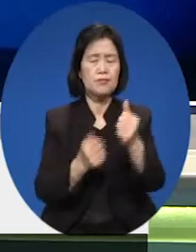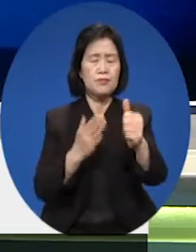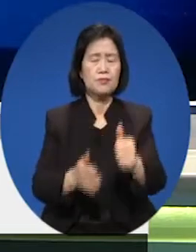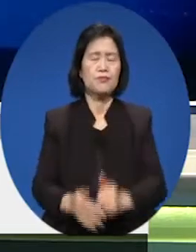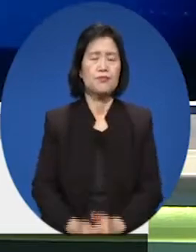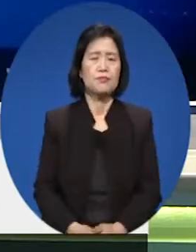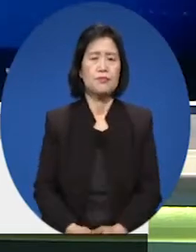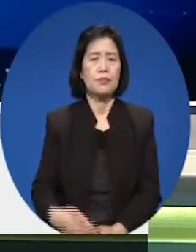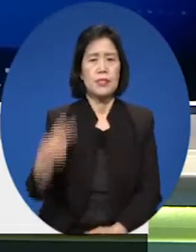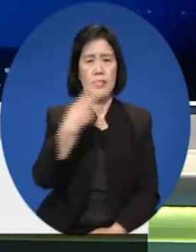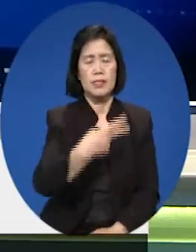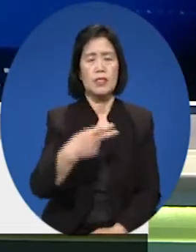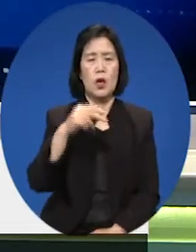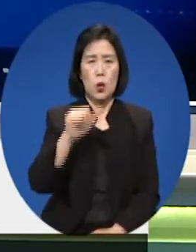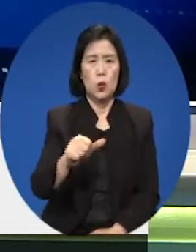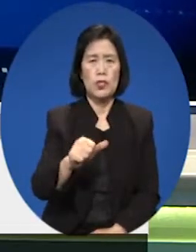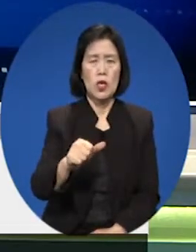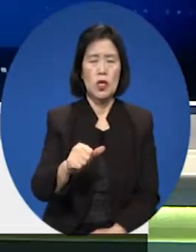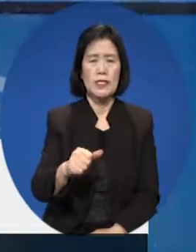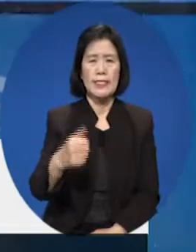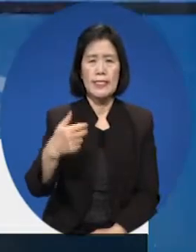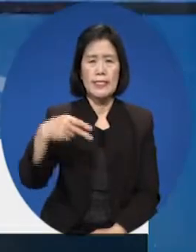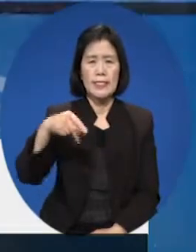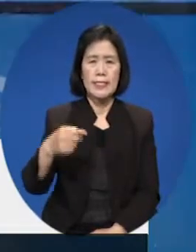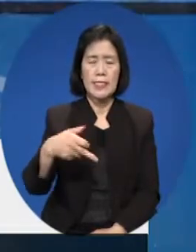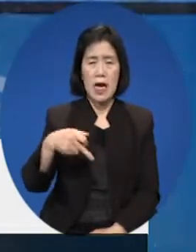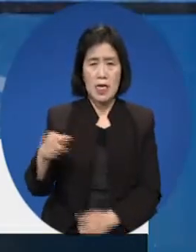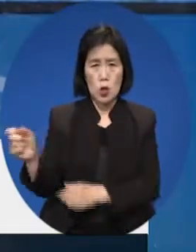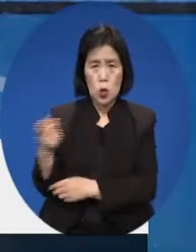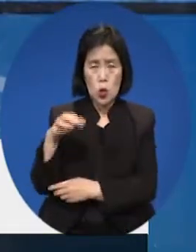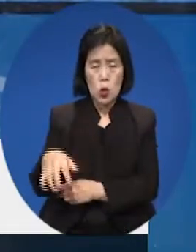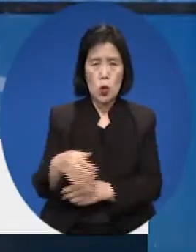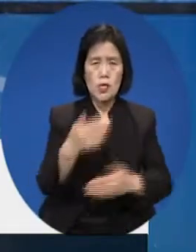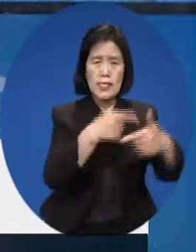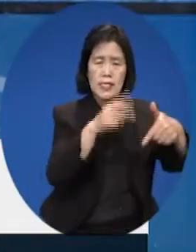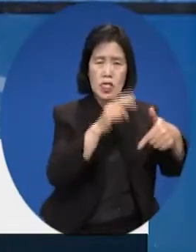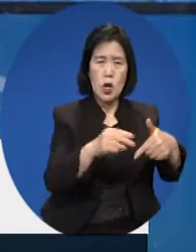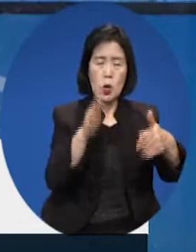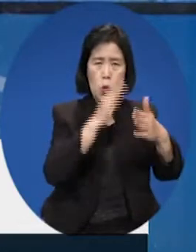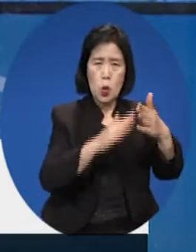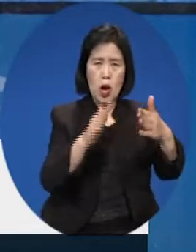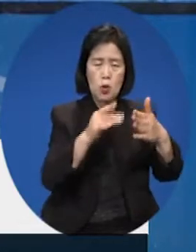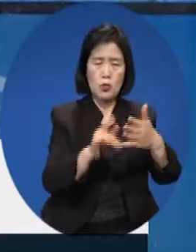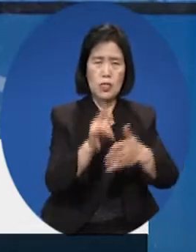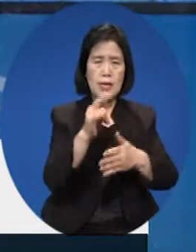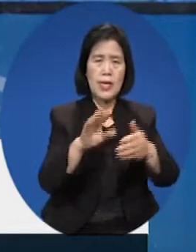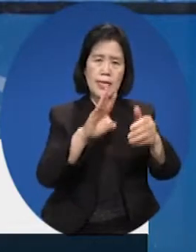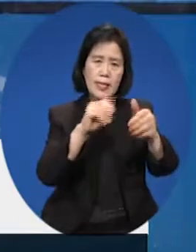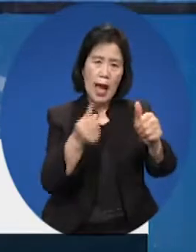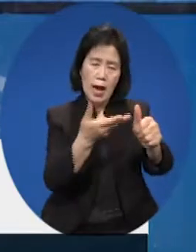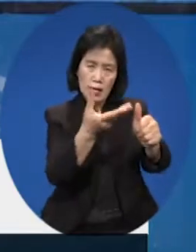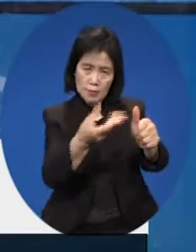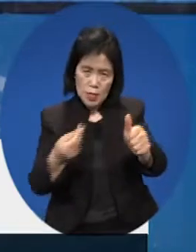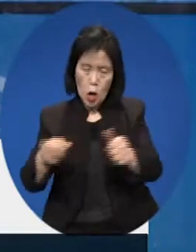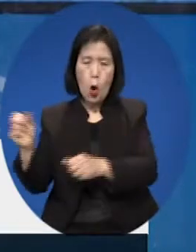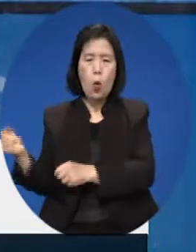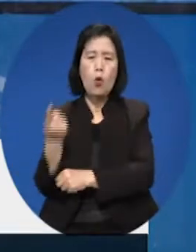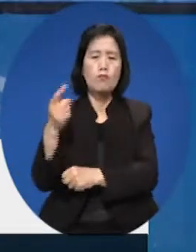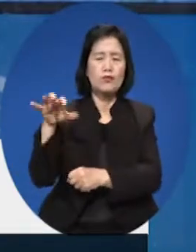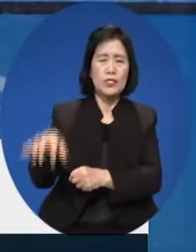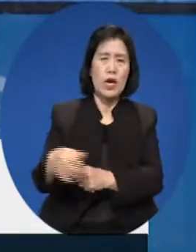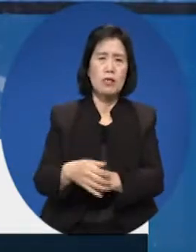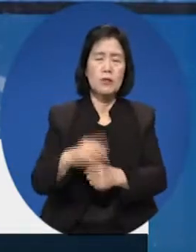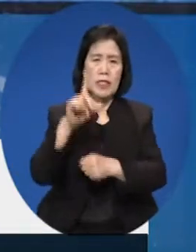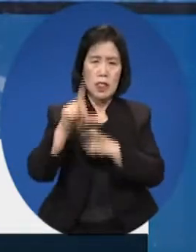아 2005년이 줘 스카이 7 예측이 인천 공항 공사 로부터 땅을 빌려서 핵무장을 운영을 해 왔었습니다 아 그로부터